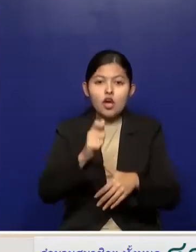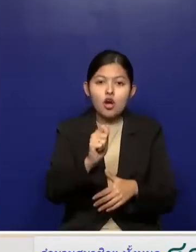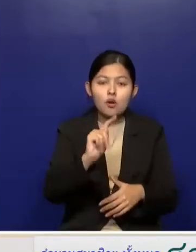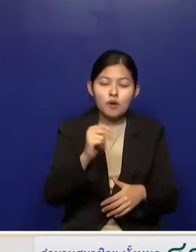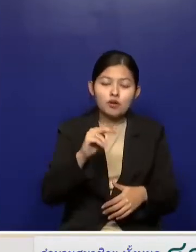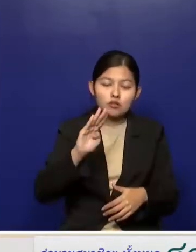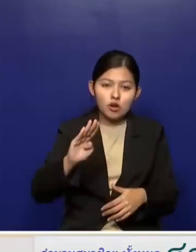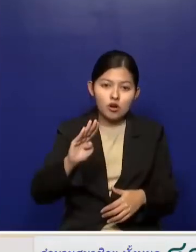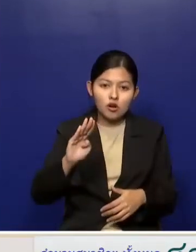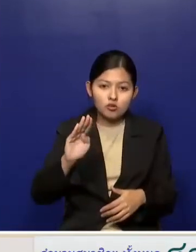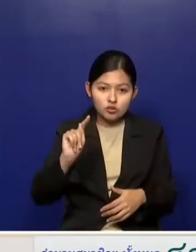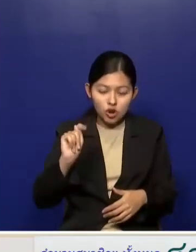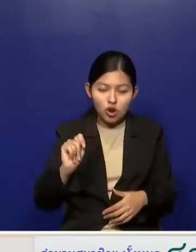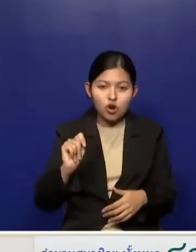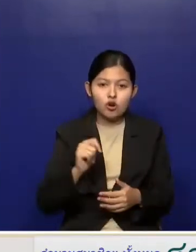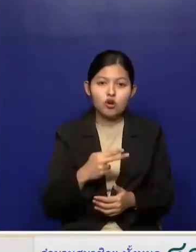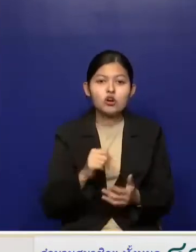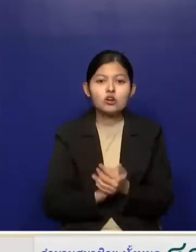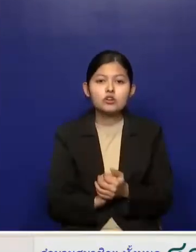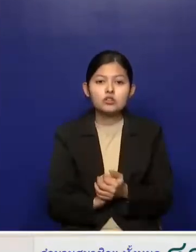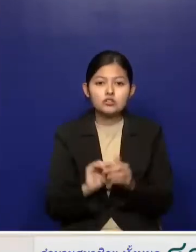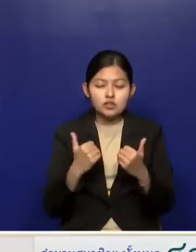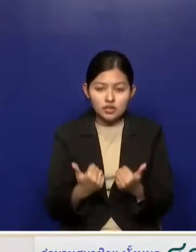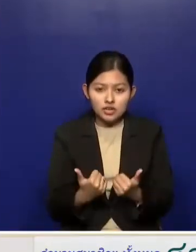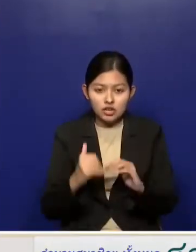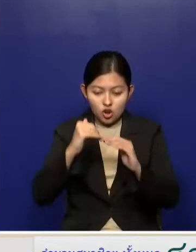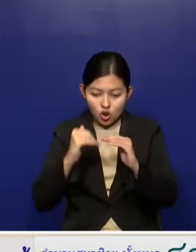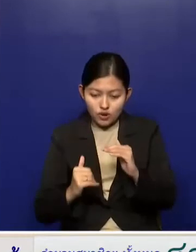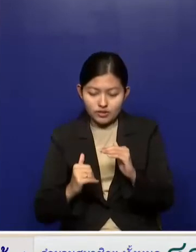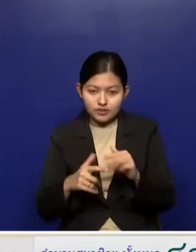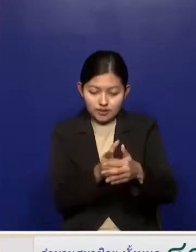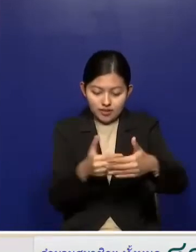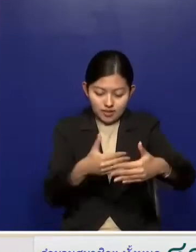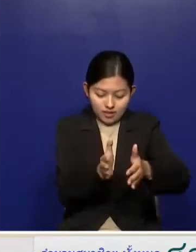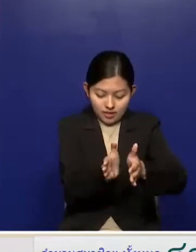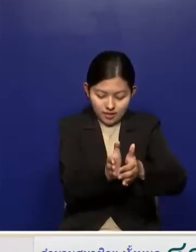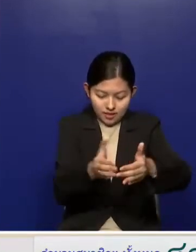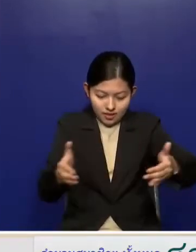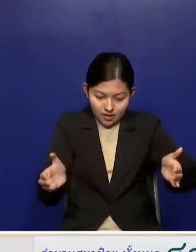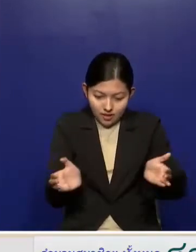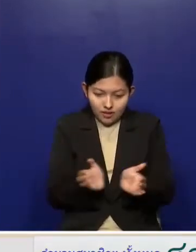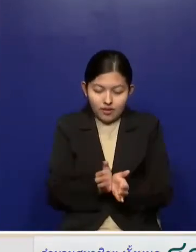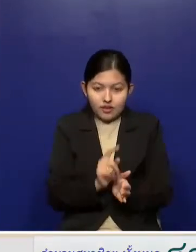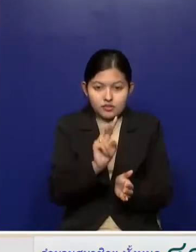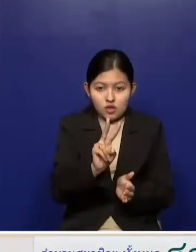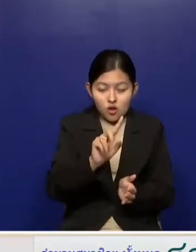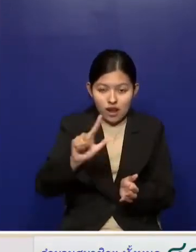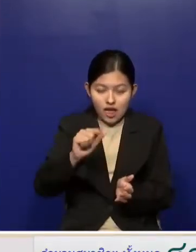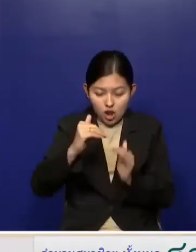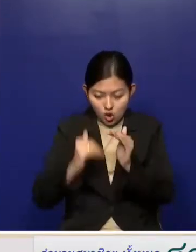นี่ยยวงอยู่ในการพิษณะที่จะลดขนาดของแล่งกะเก็บน้ำจาก 2 ลานลบเมร เป็ 1 ล้ลุบทเมตร นะคะ